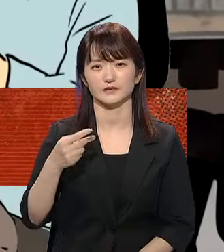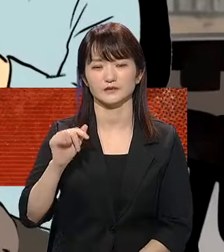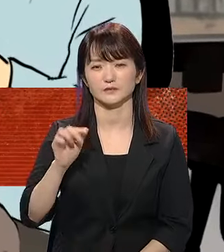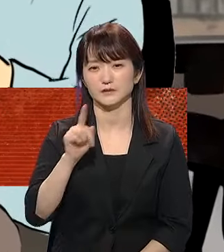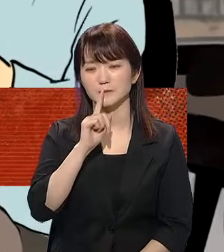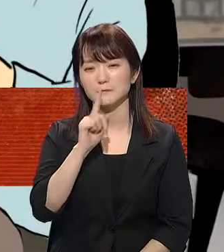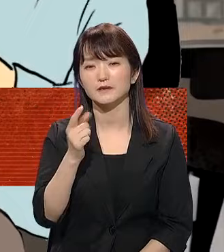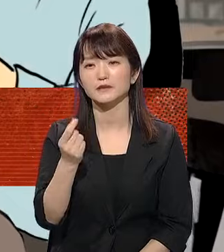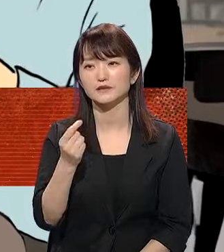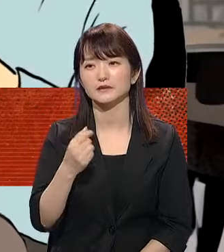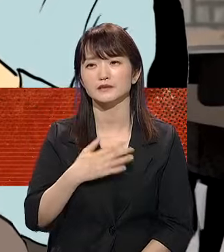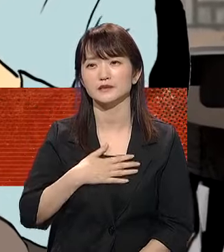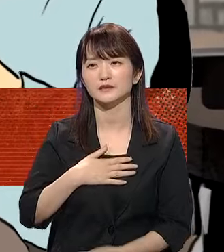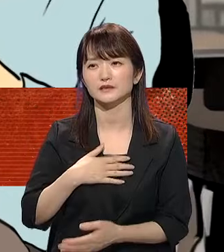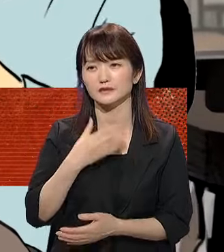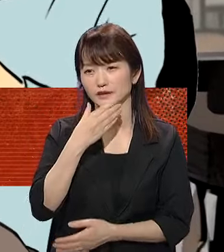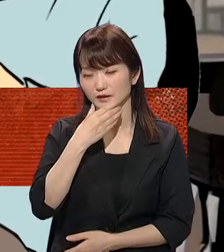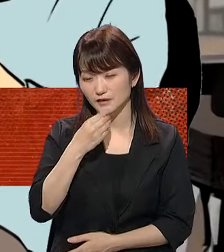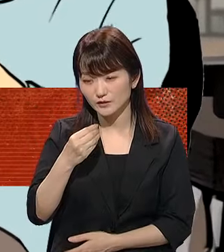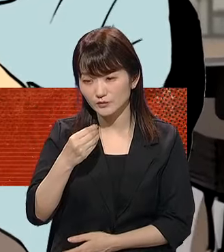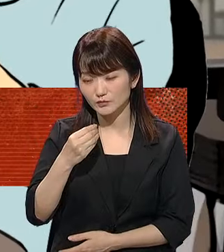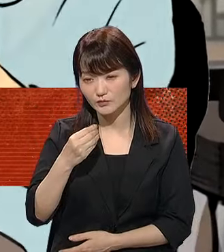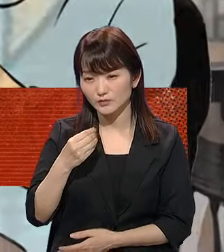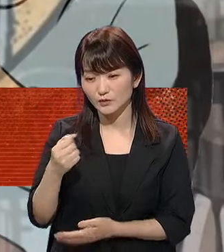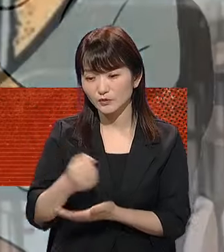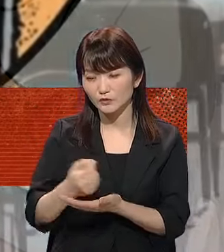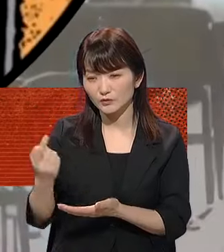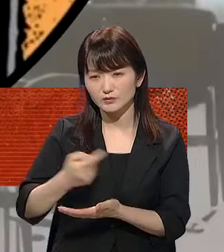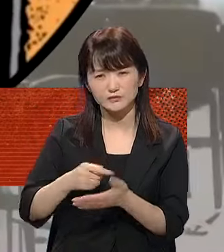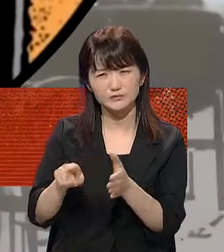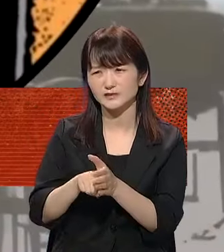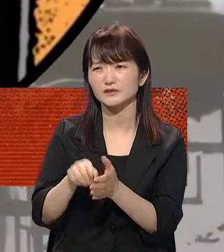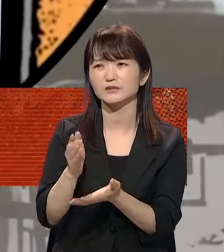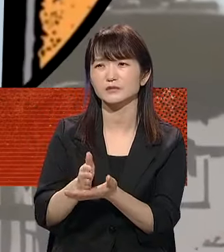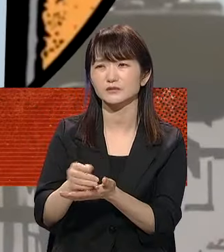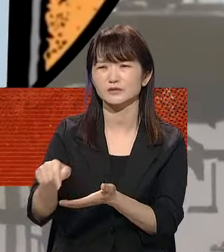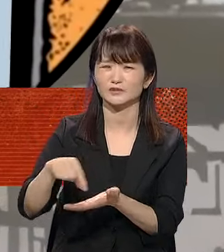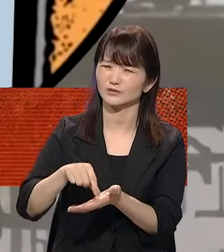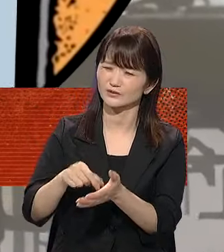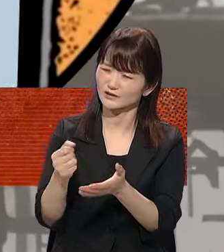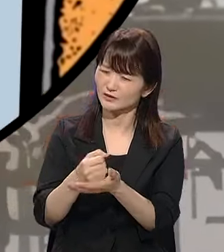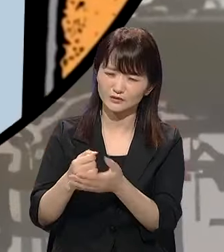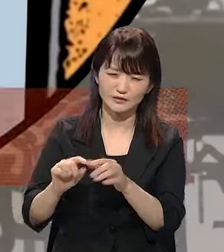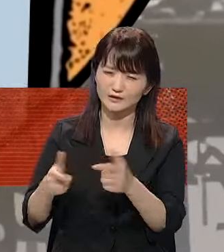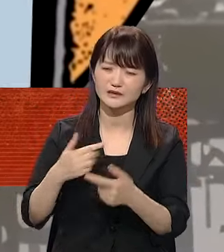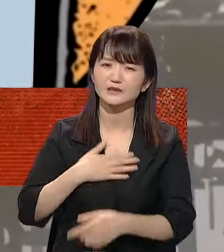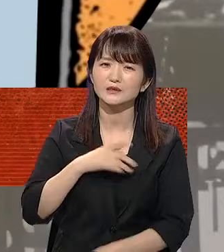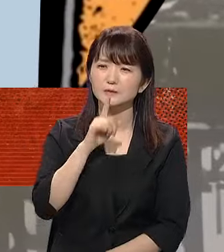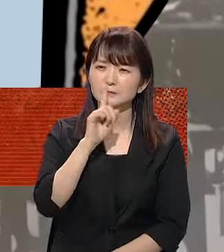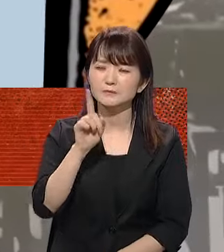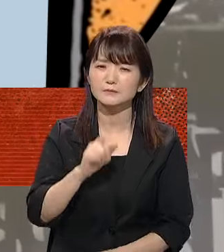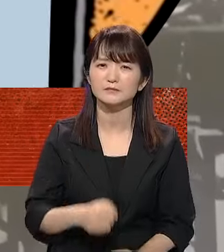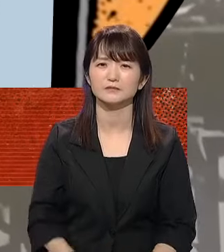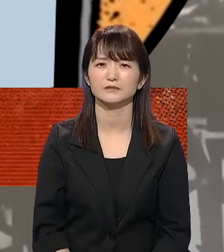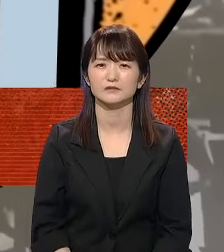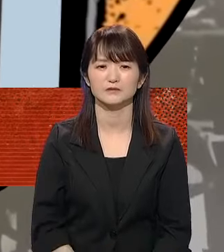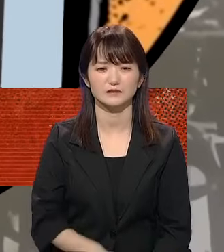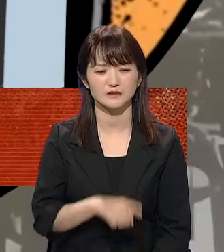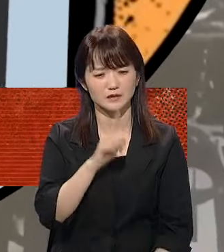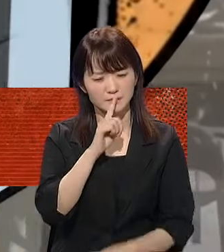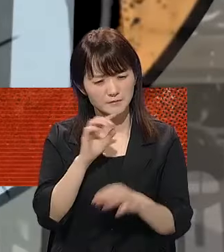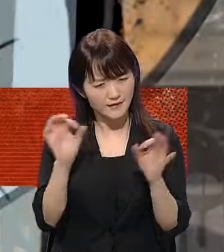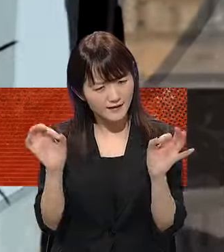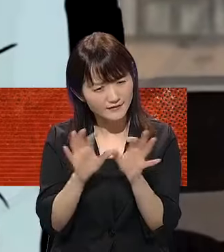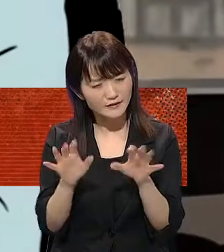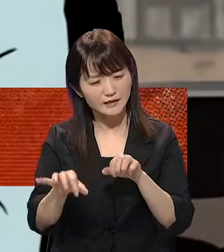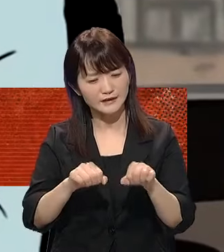너무 나한테 행운이 찾아오면 믿지 마라 했는데 뭐 이거는 근데 그 정도 행운은 아니었던 것 같긴 한데 제가 말하는 거는 너무나 말도 안 되는 행운이 왔을